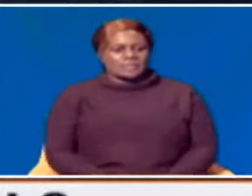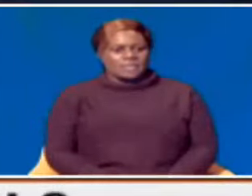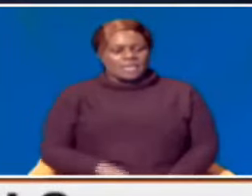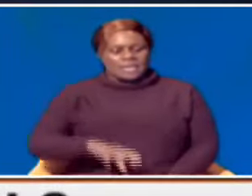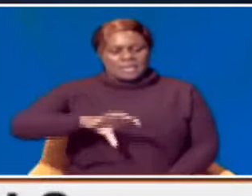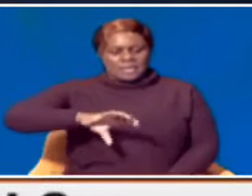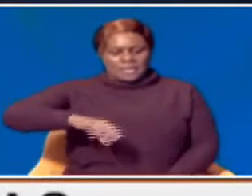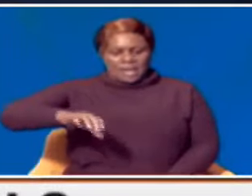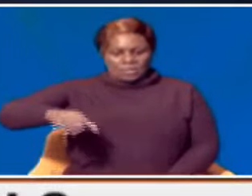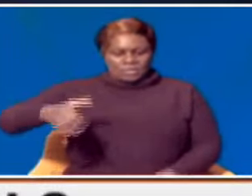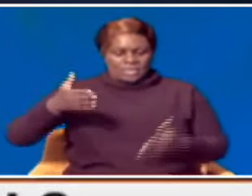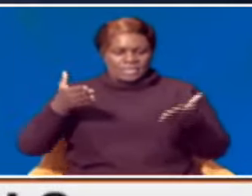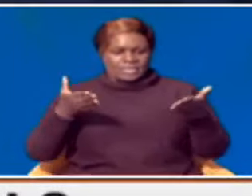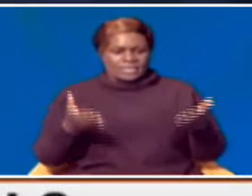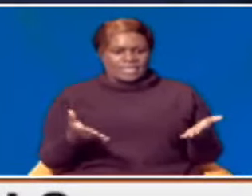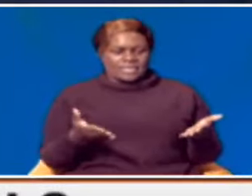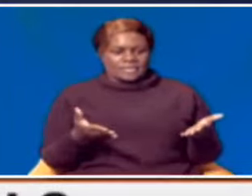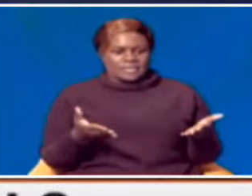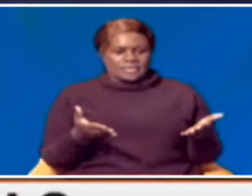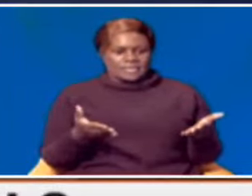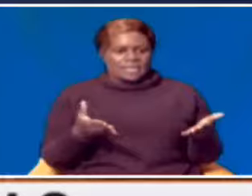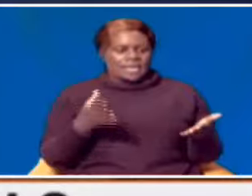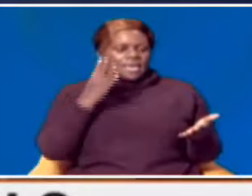Kaunti hii inapitia